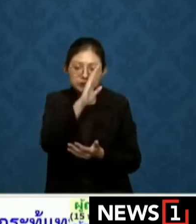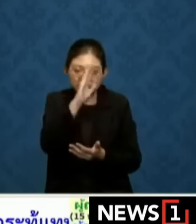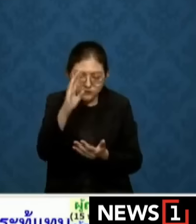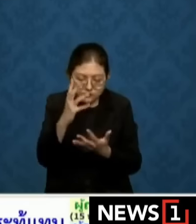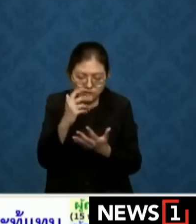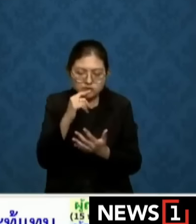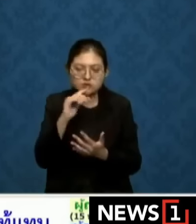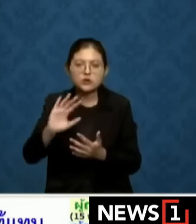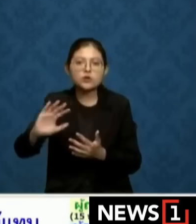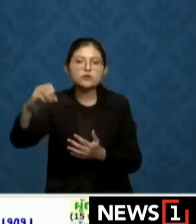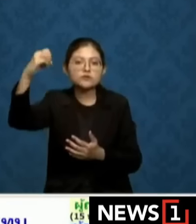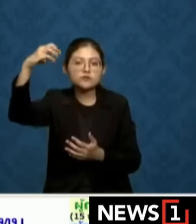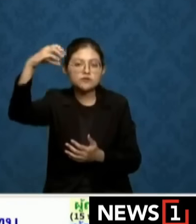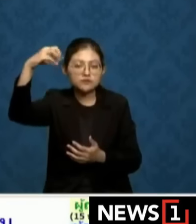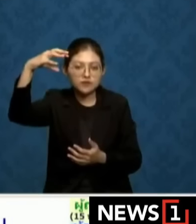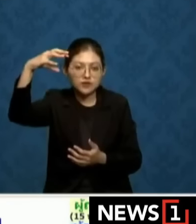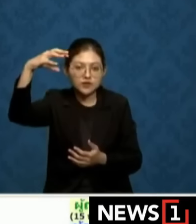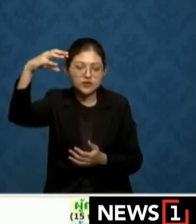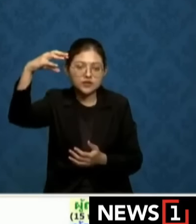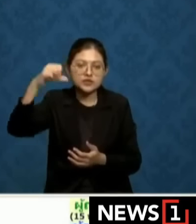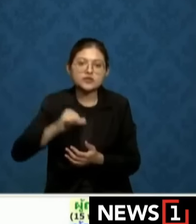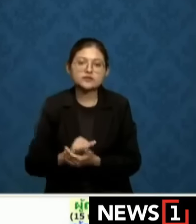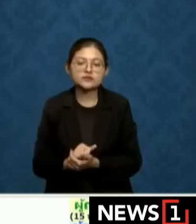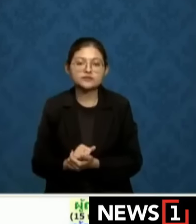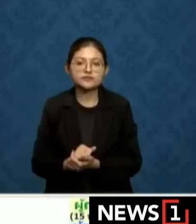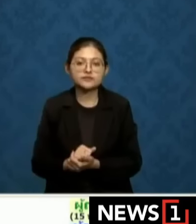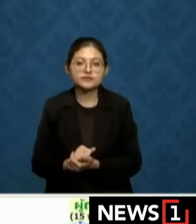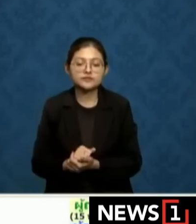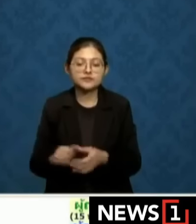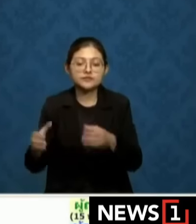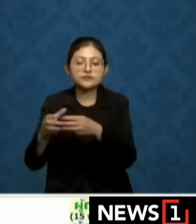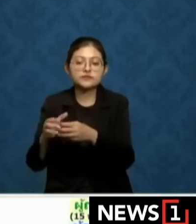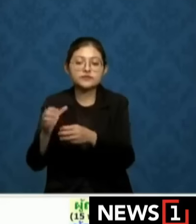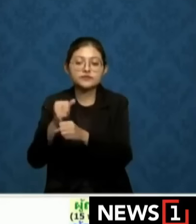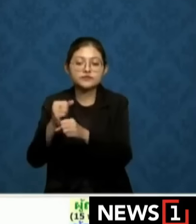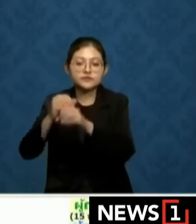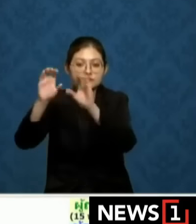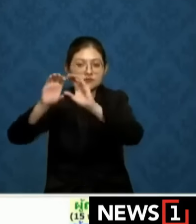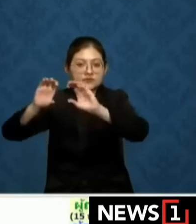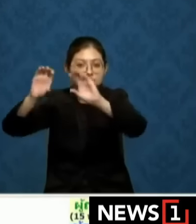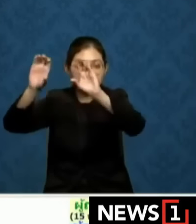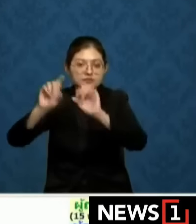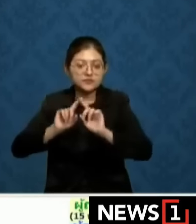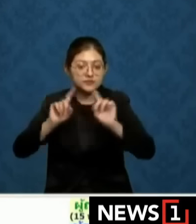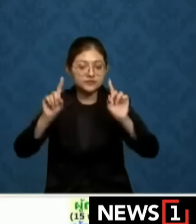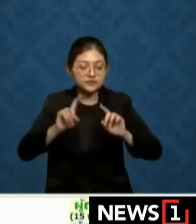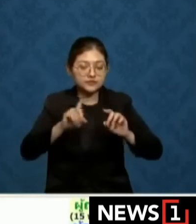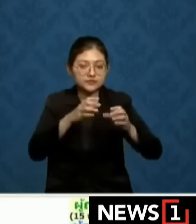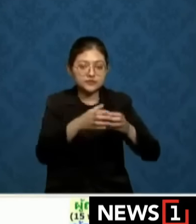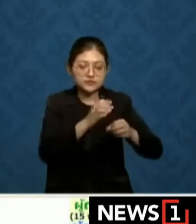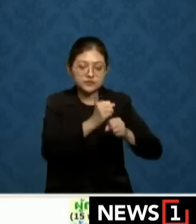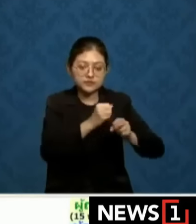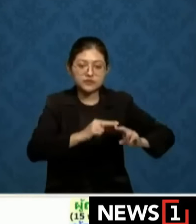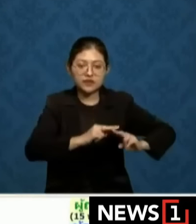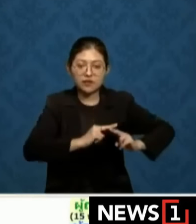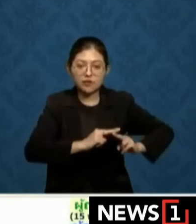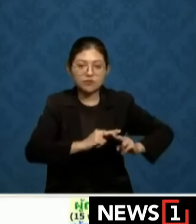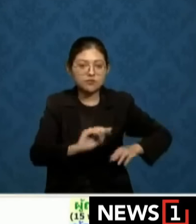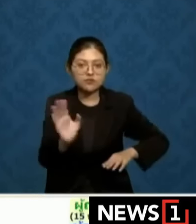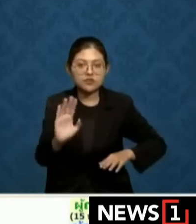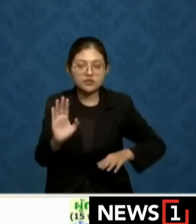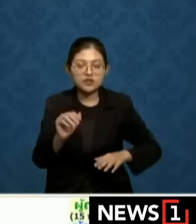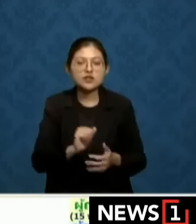องกังวลแต่กำลังจะคิดว่าจะทำอย่างไรให้ราคาค่าไฟถูกลงยังไม่รู้อีกเหรอว่าต้องทำยังไง ไปกินปล